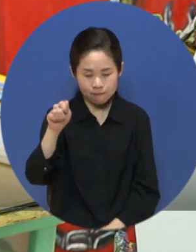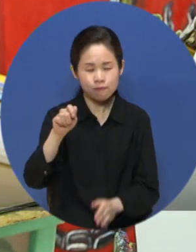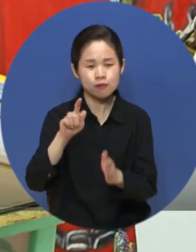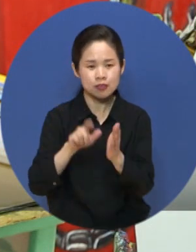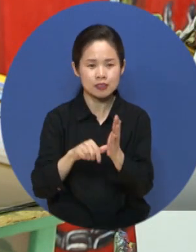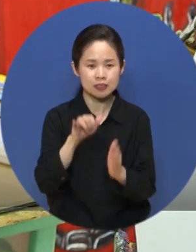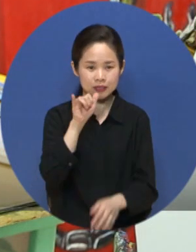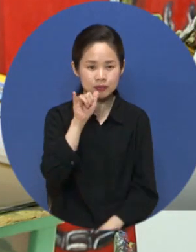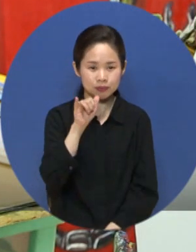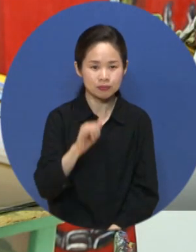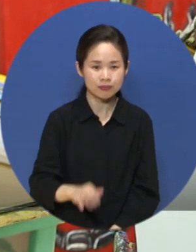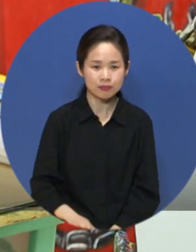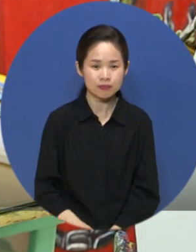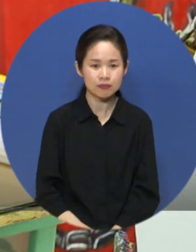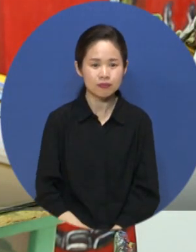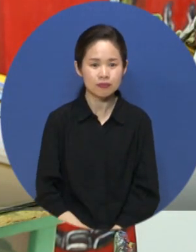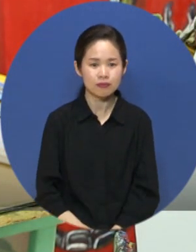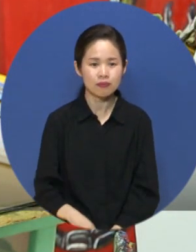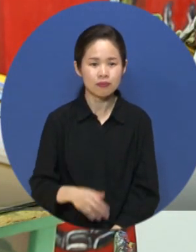예전에